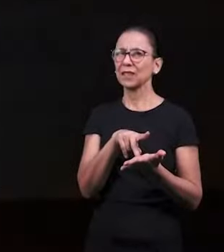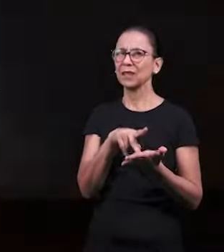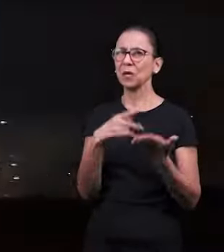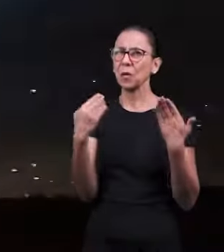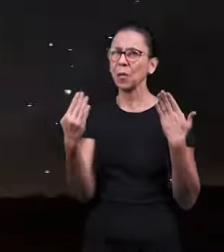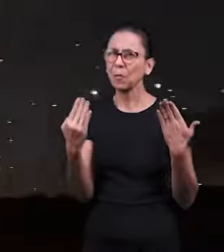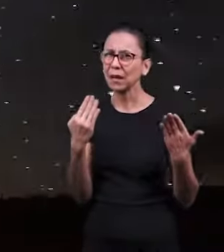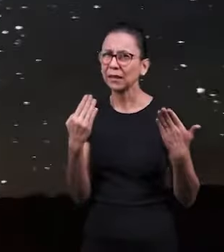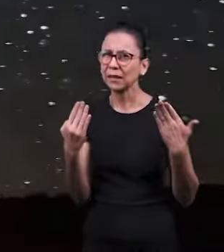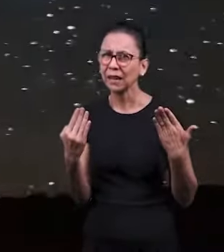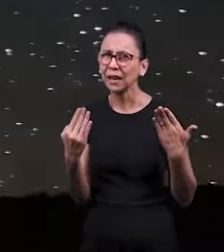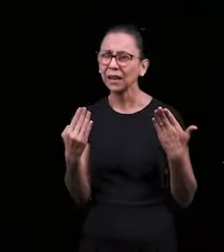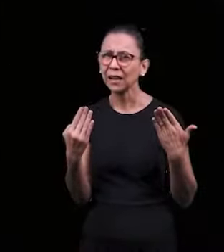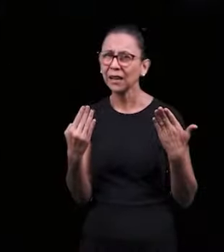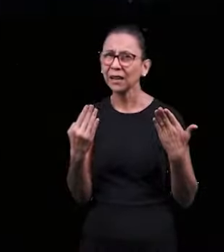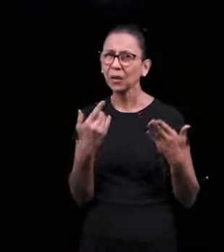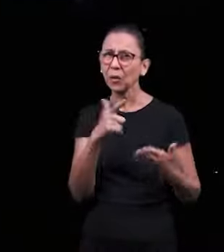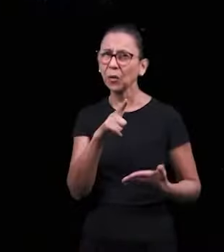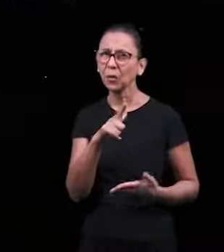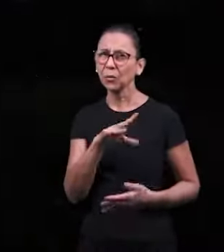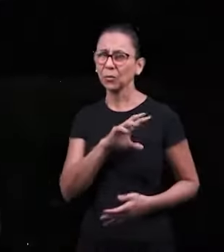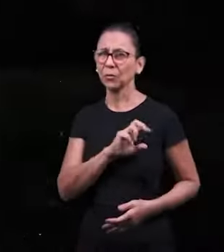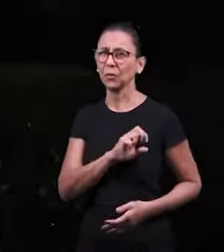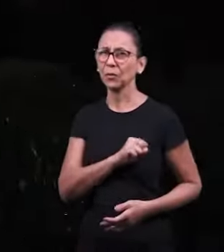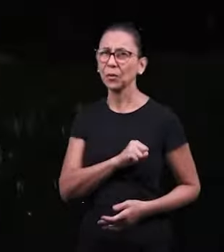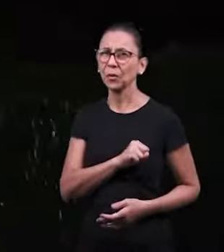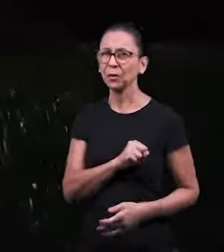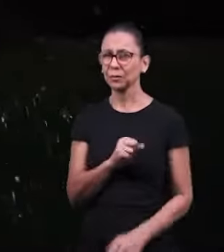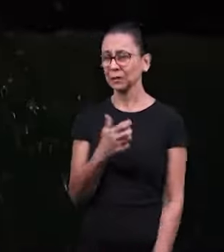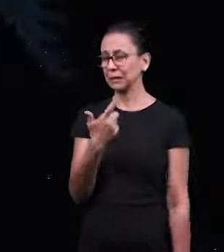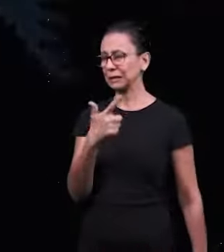искренняя, ее невозможно измерить,